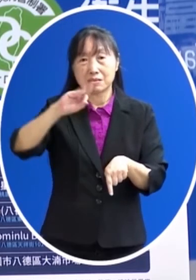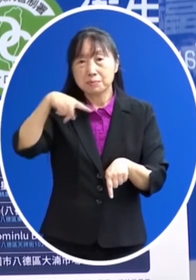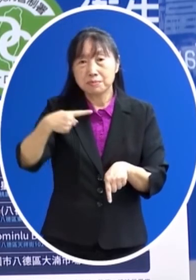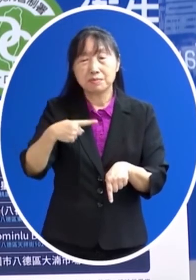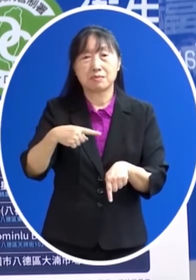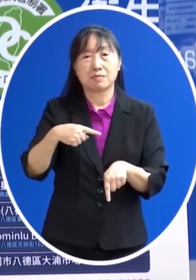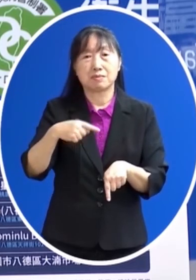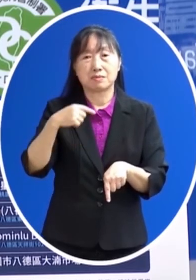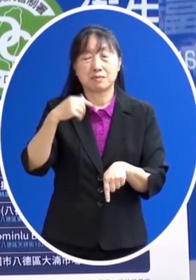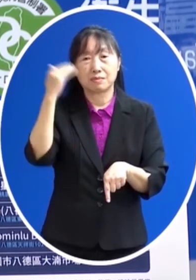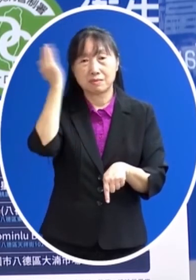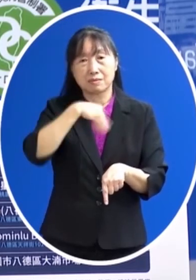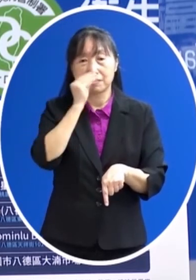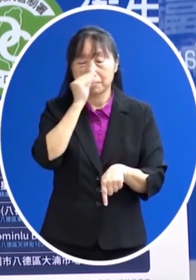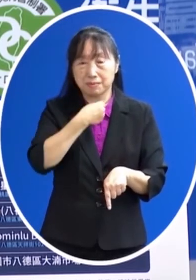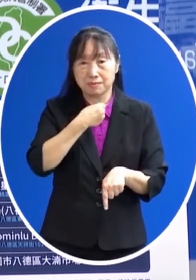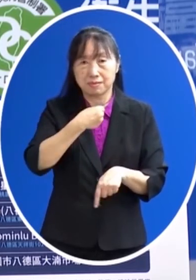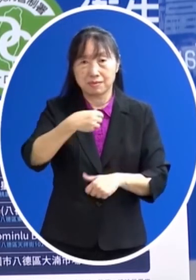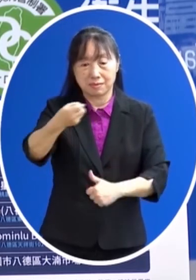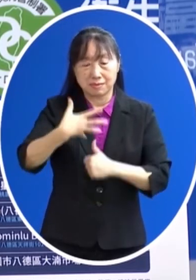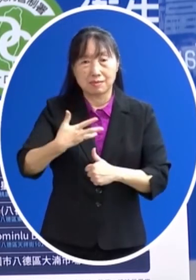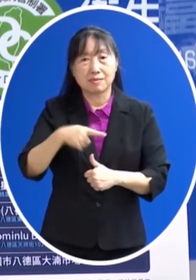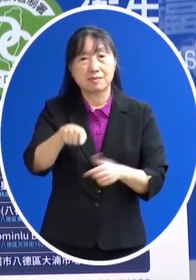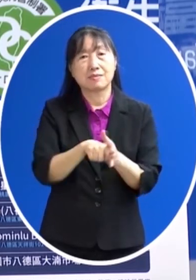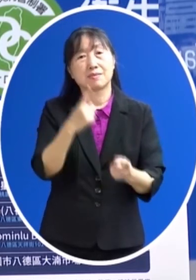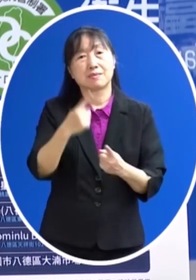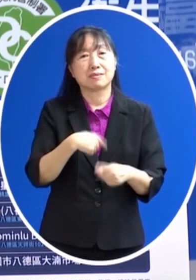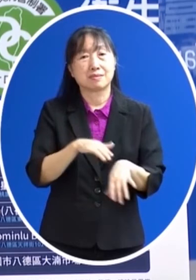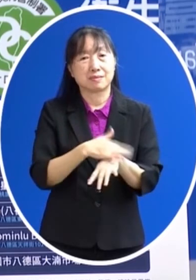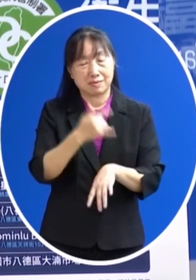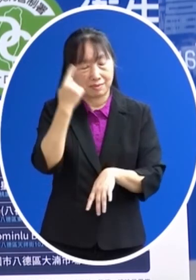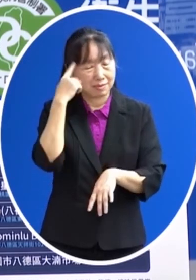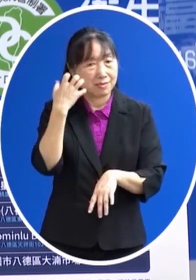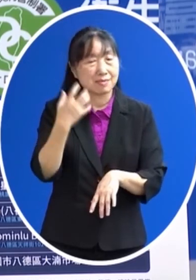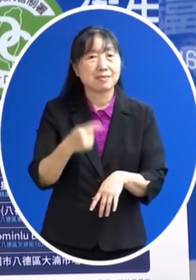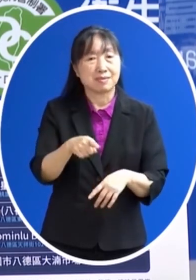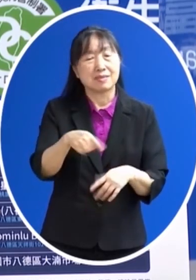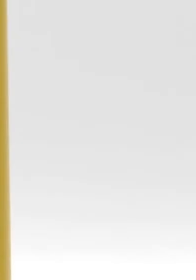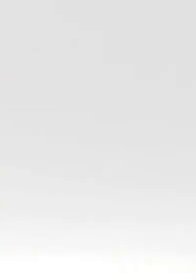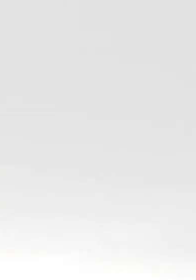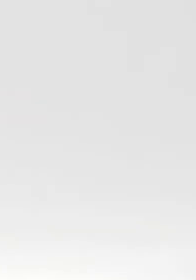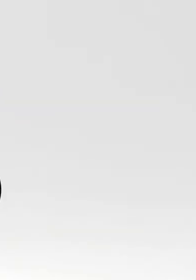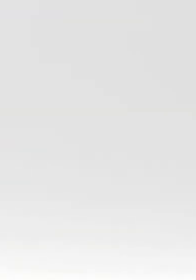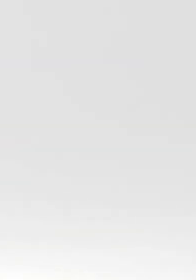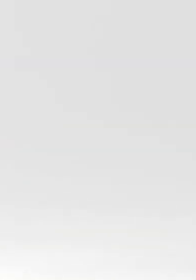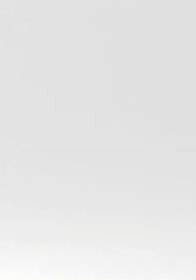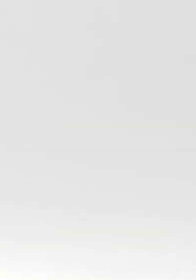被哈居家隔离的时候哈，那能够比较没有后顾之忧，这也是一件好事情了哈。